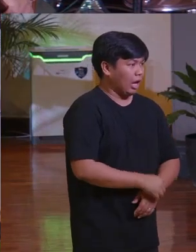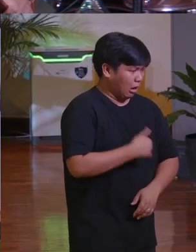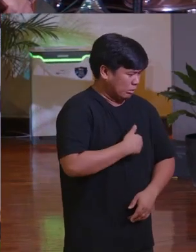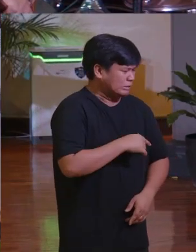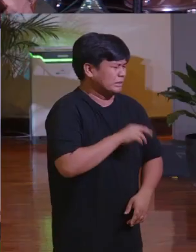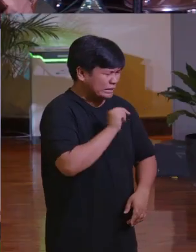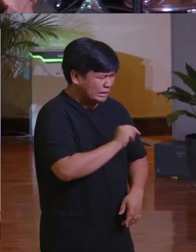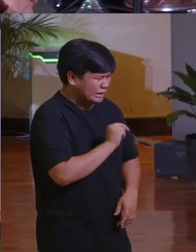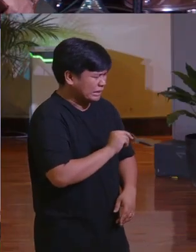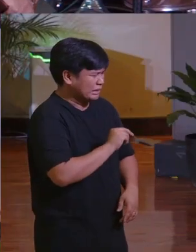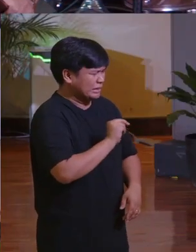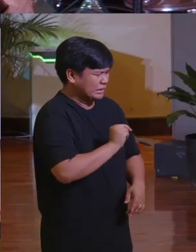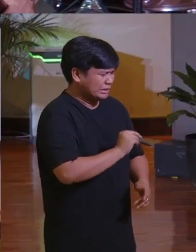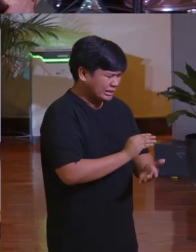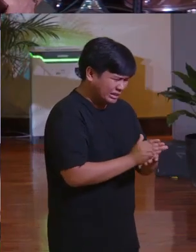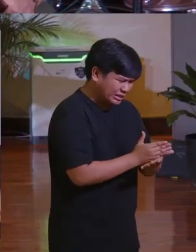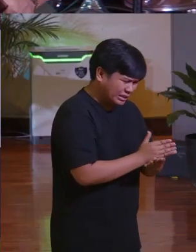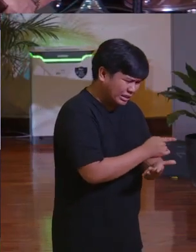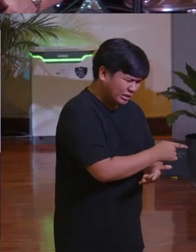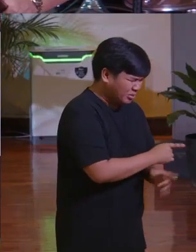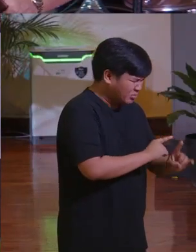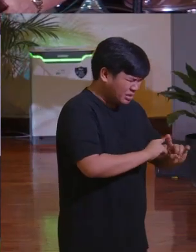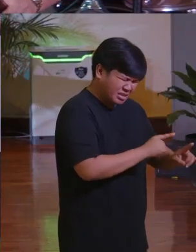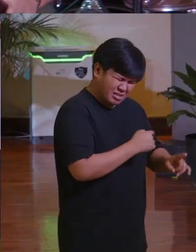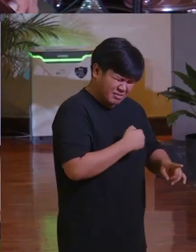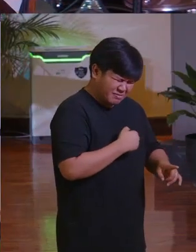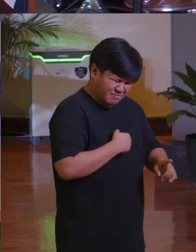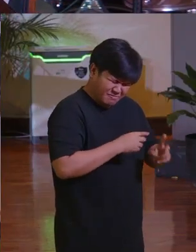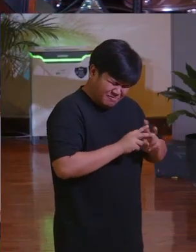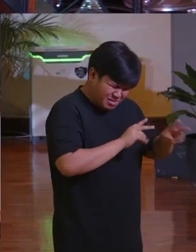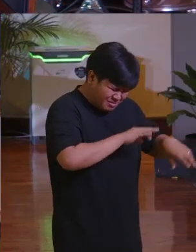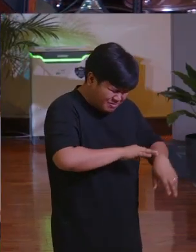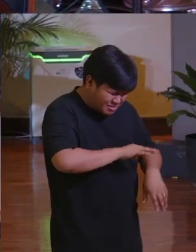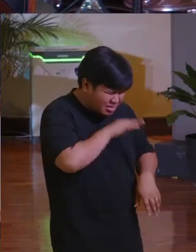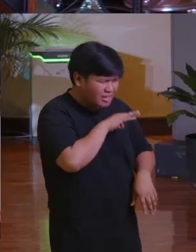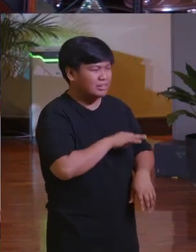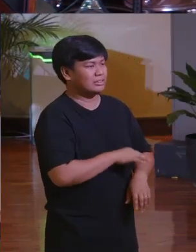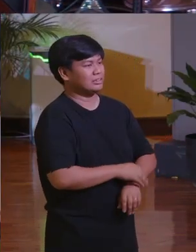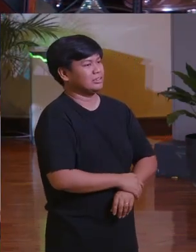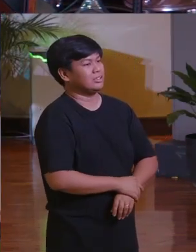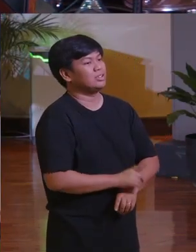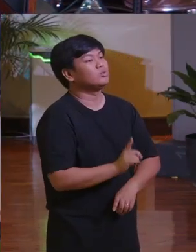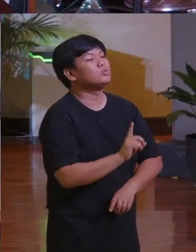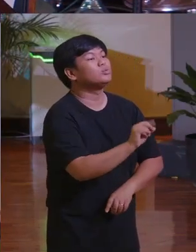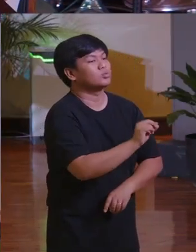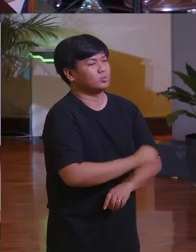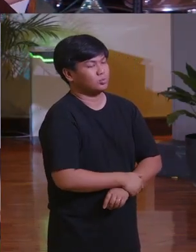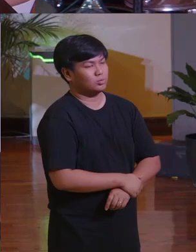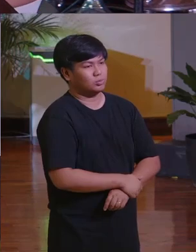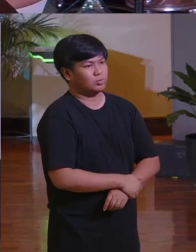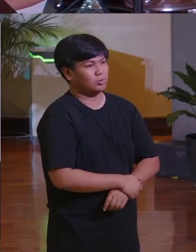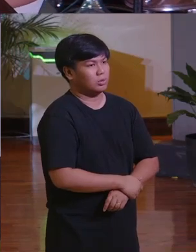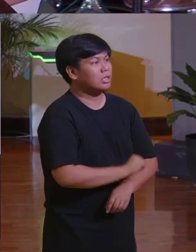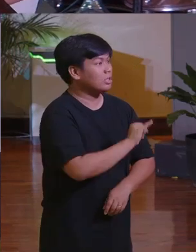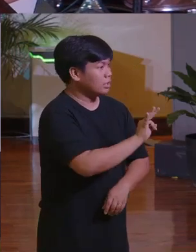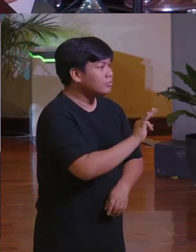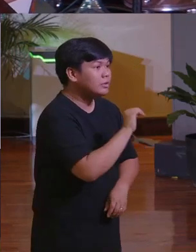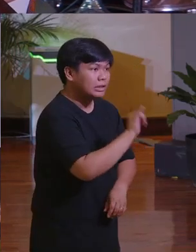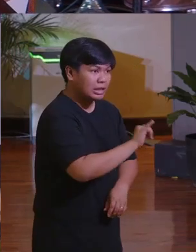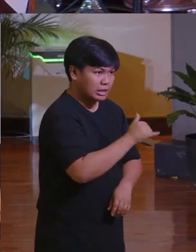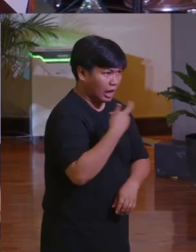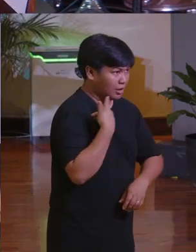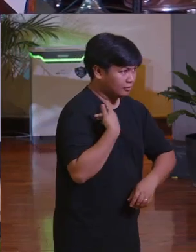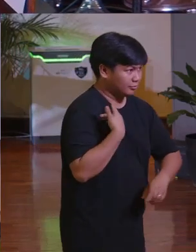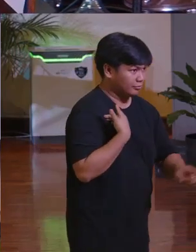Nainis ako, ngunit alam kong kailangan kong bahaginan ng Ebanghelyo. Kung ang sagot sa tanong na ito ay